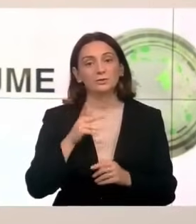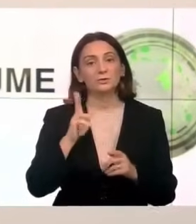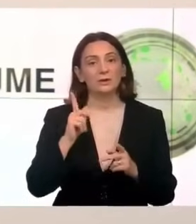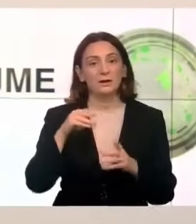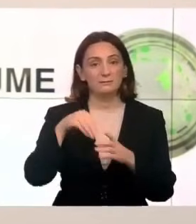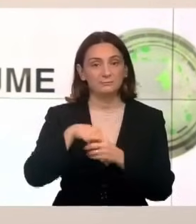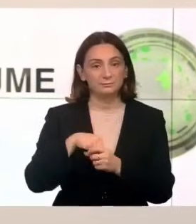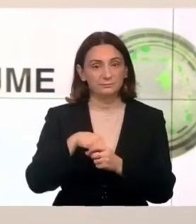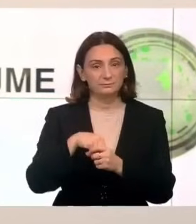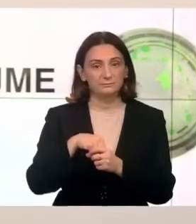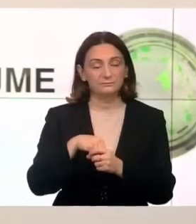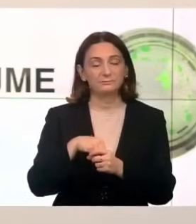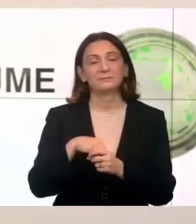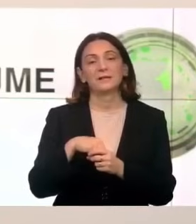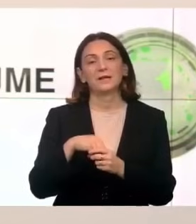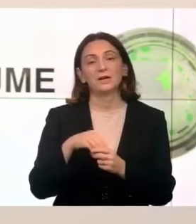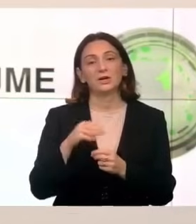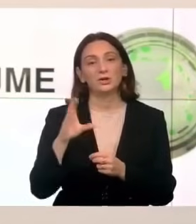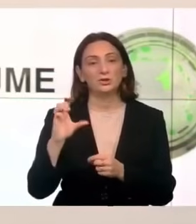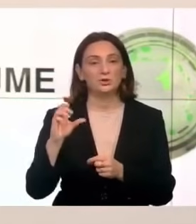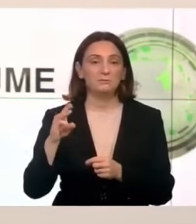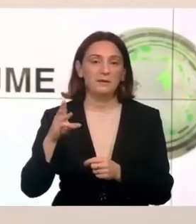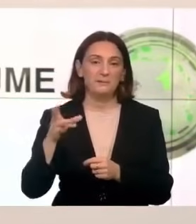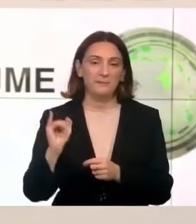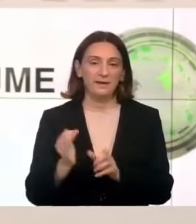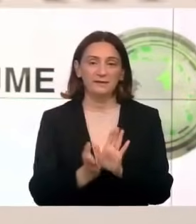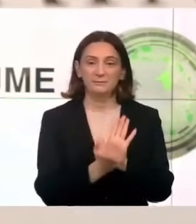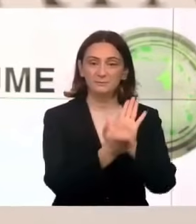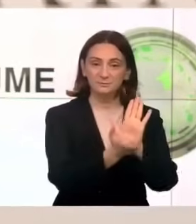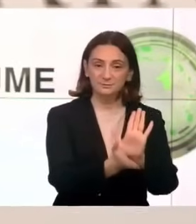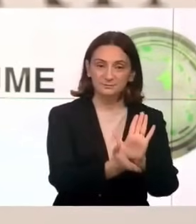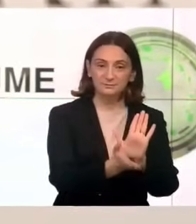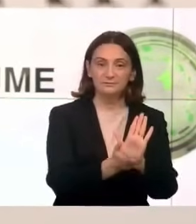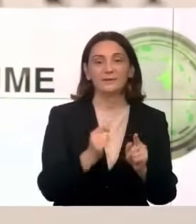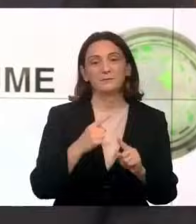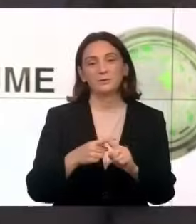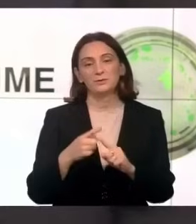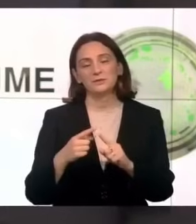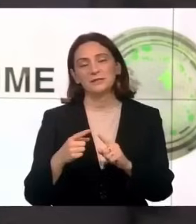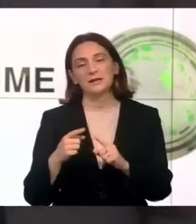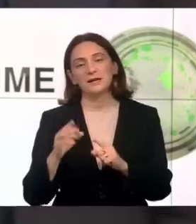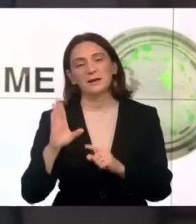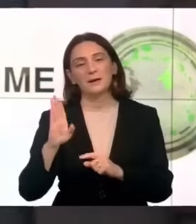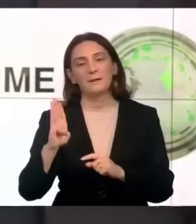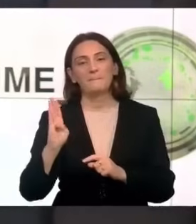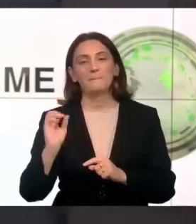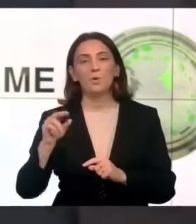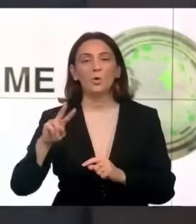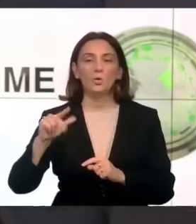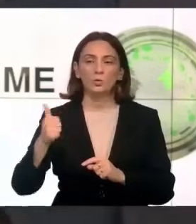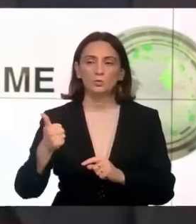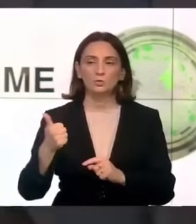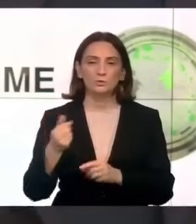realitetit shqiptar me problematikat, me të mirët dhe me problemet e saj. Fakti që